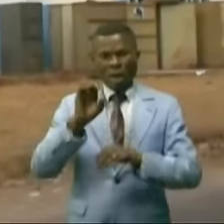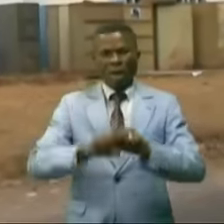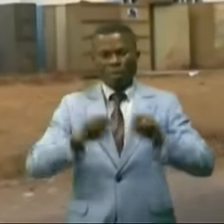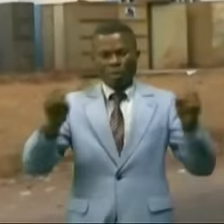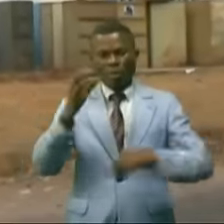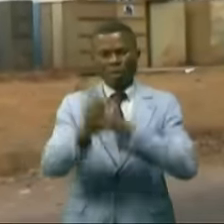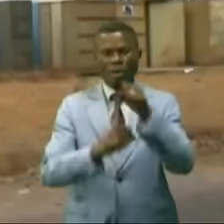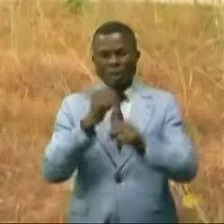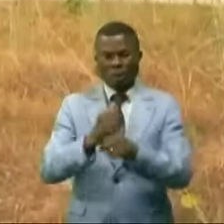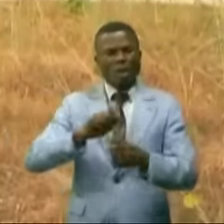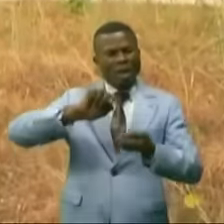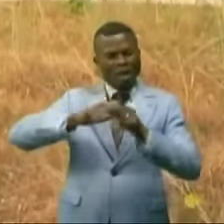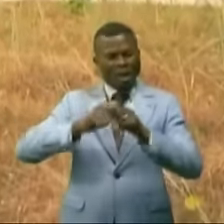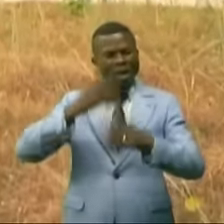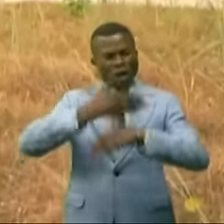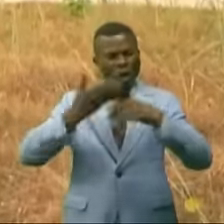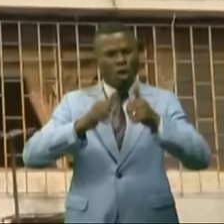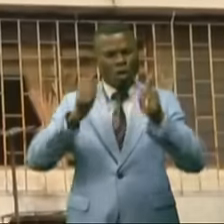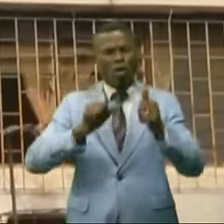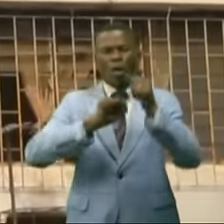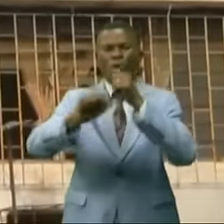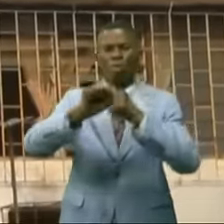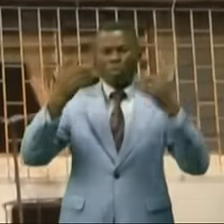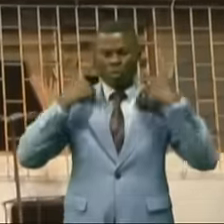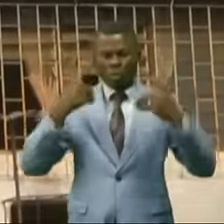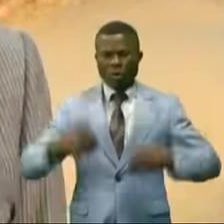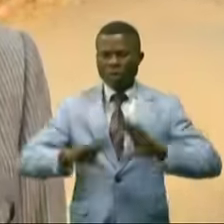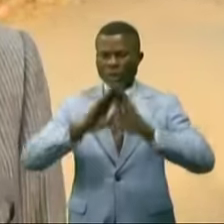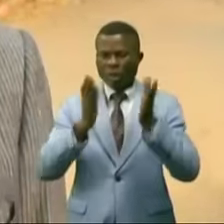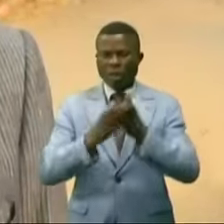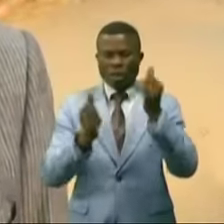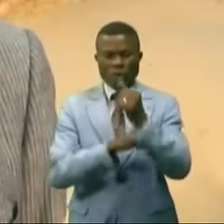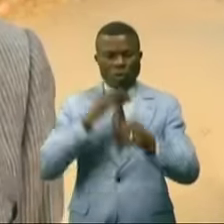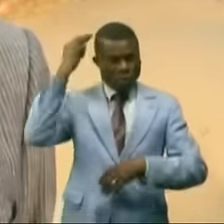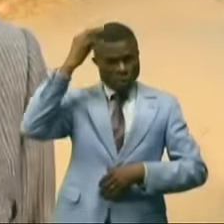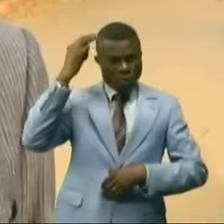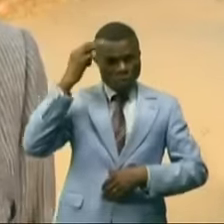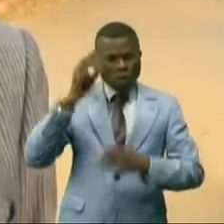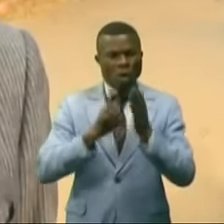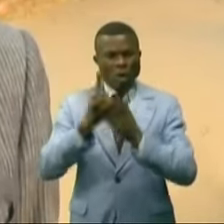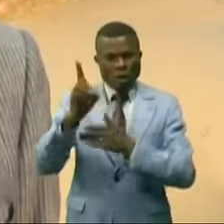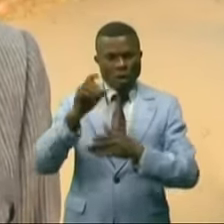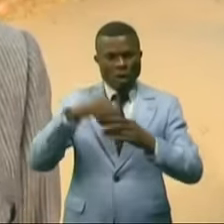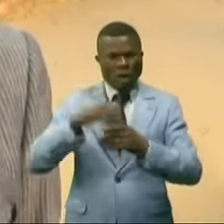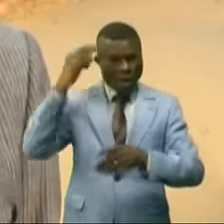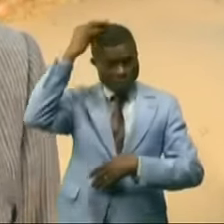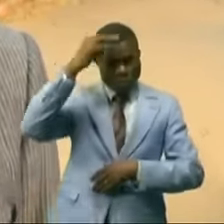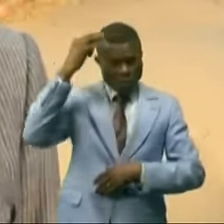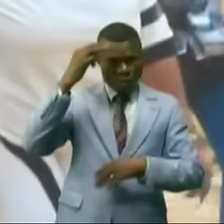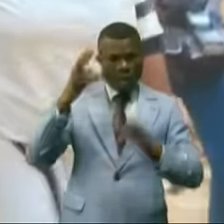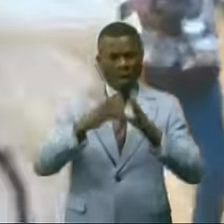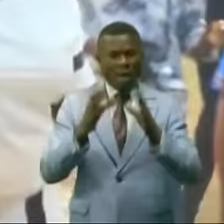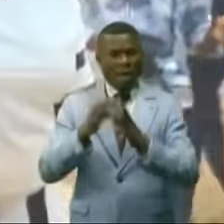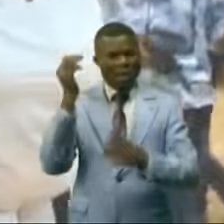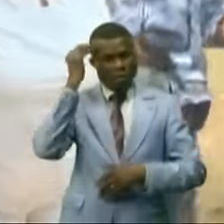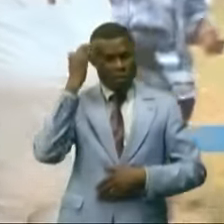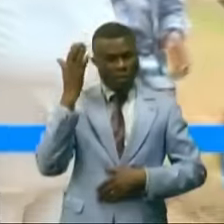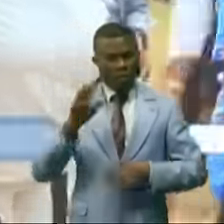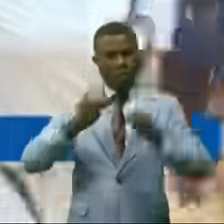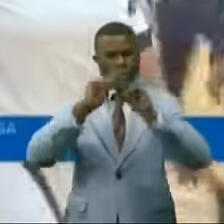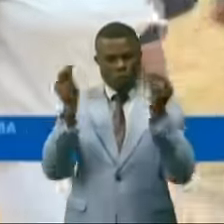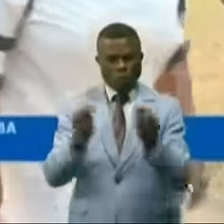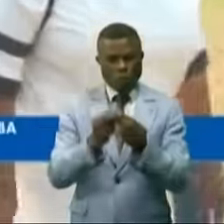d'une réhabilitation pour promouvoir la santé du cerveau parce qu'on se développe par le cerveau, par le mental. Le réseau